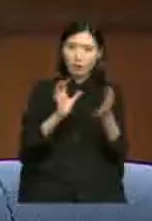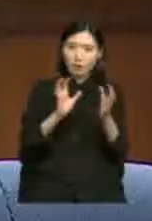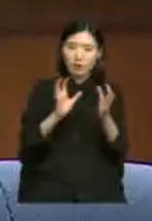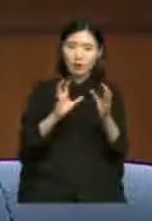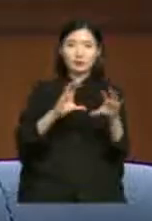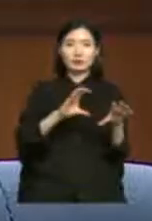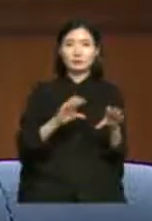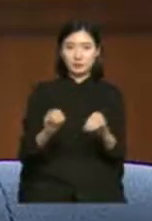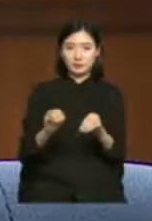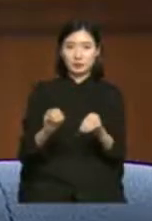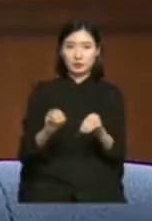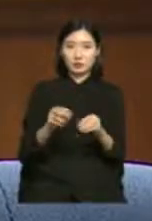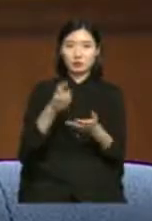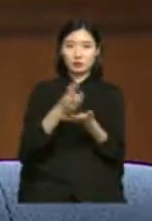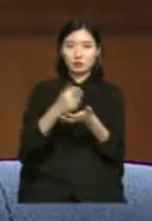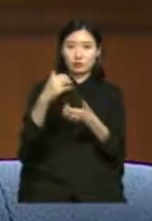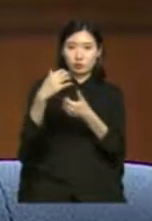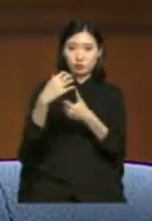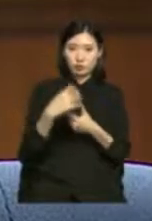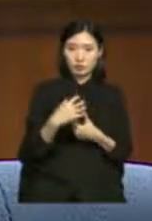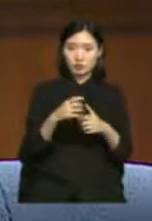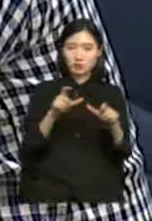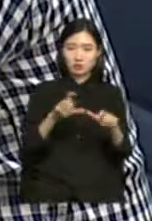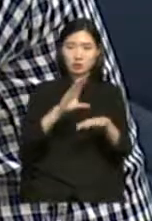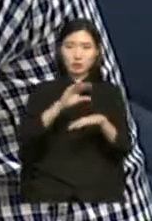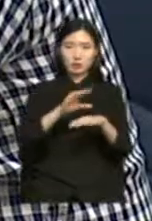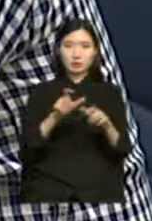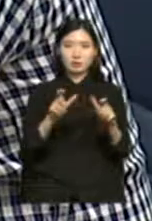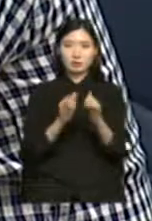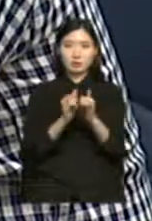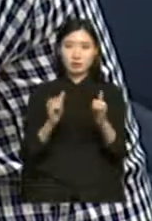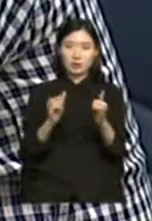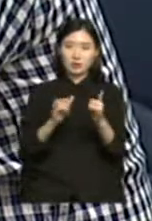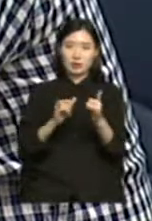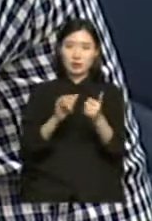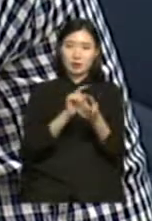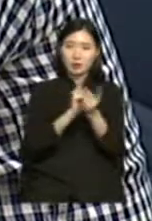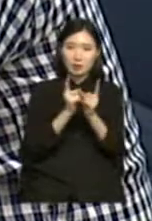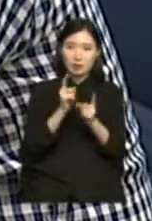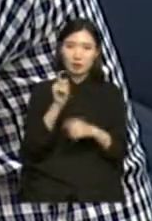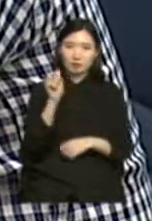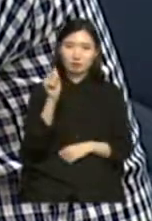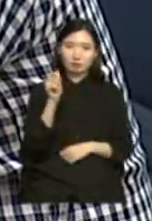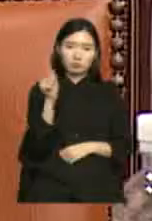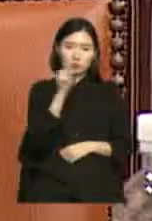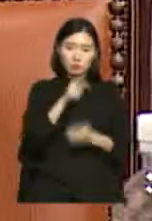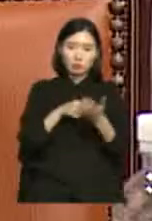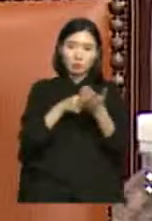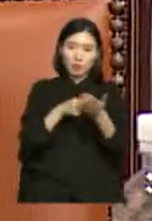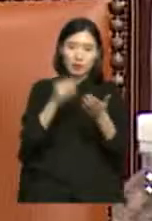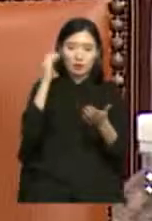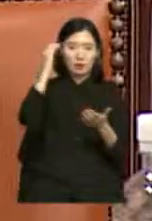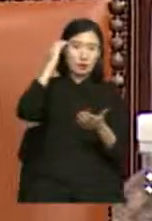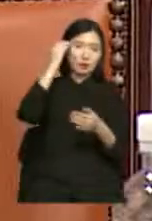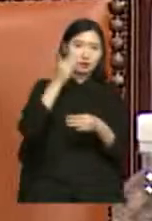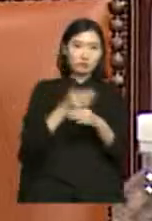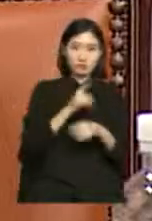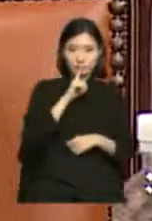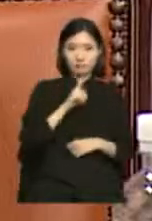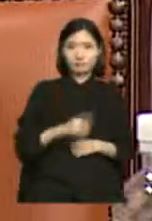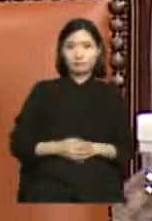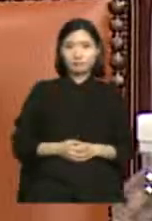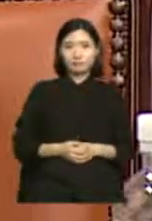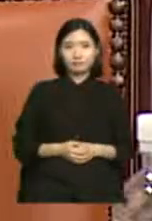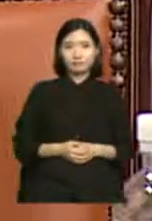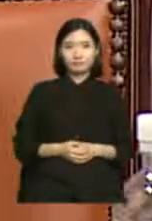상황. 이런 규제가 지역 채널이 지역민들의 목소리를 대변하는 데 걸림돌이 되고 있다는 지적도 나왔습니다.